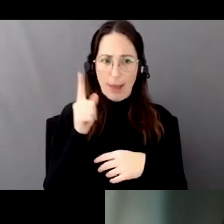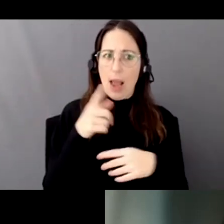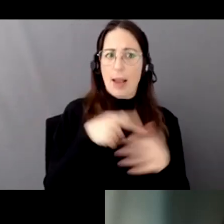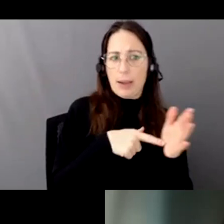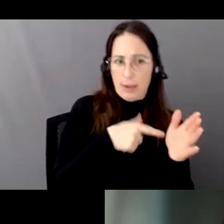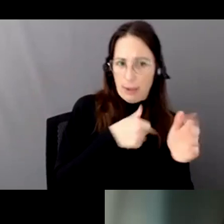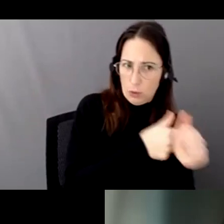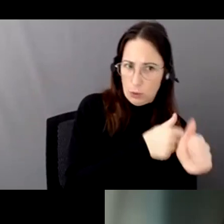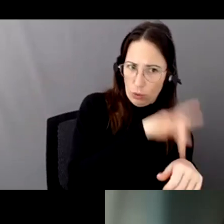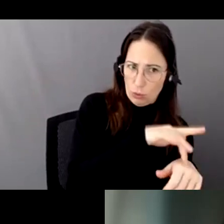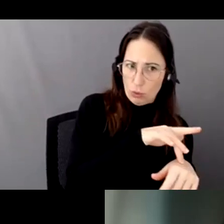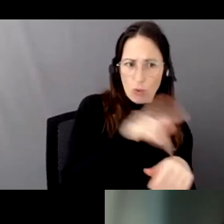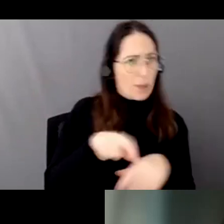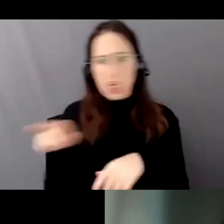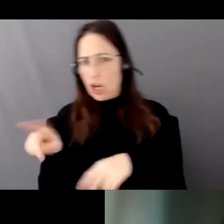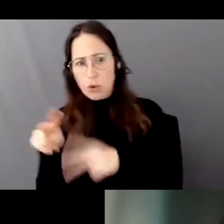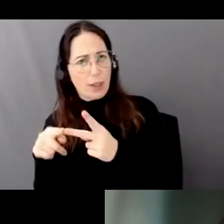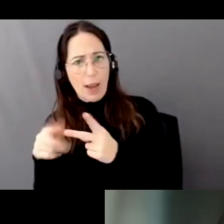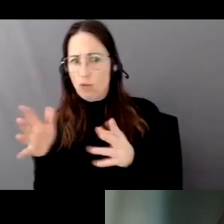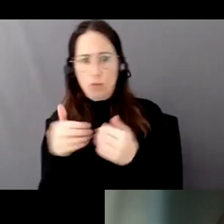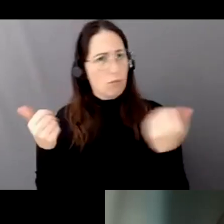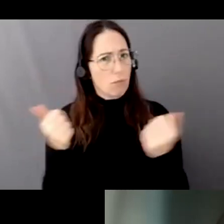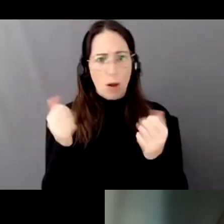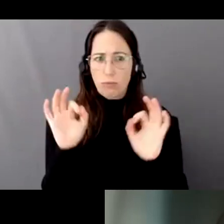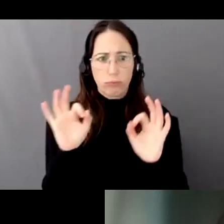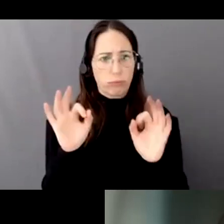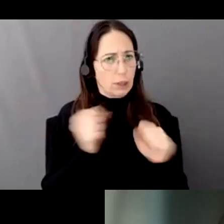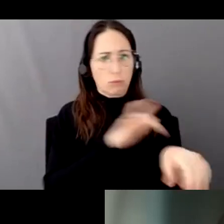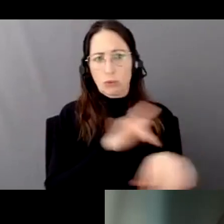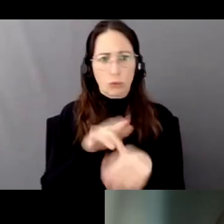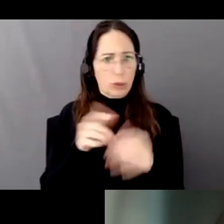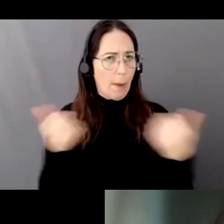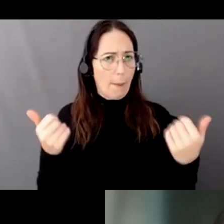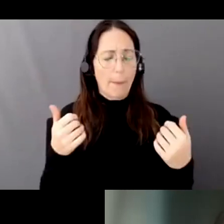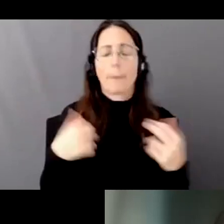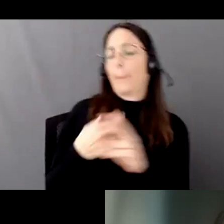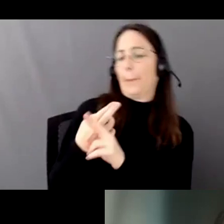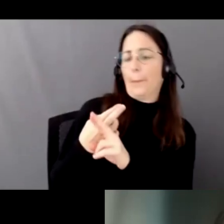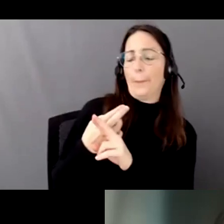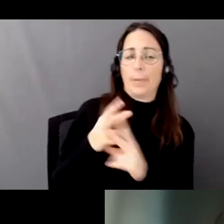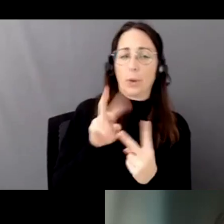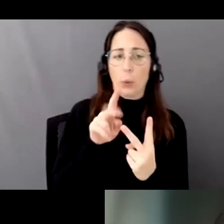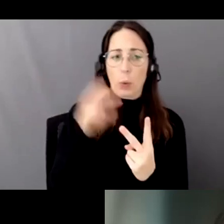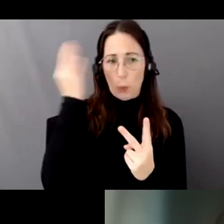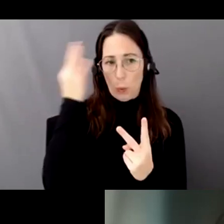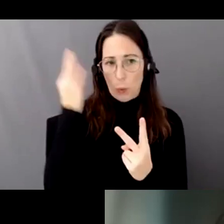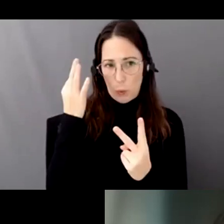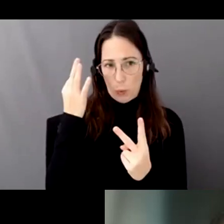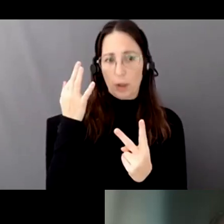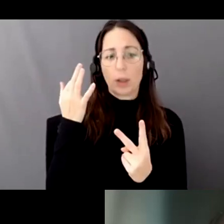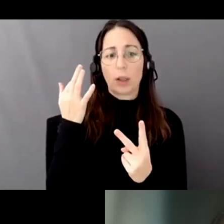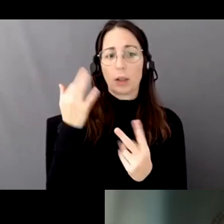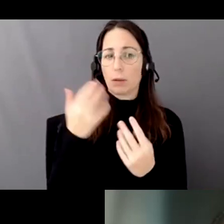principal? Une question de Fabrice. Oui, bon, les deux cours